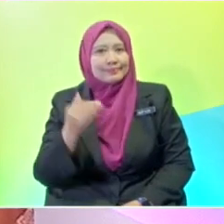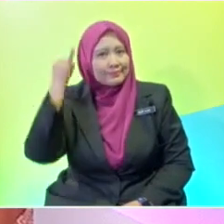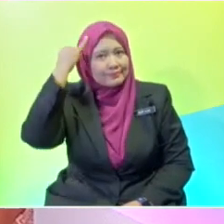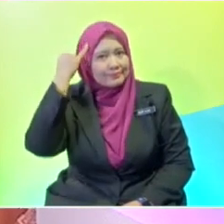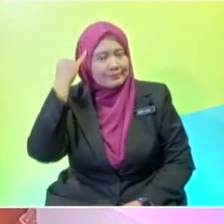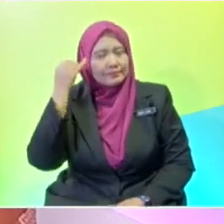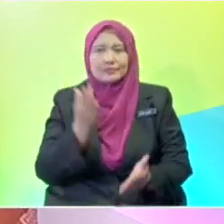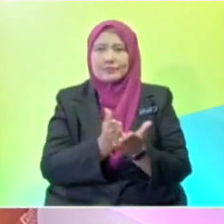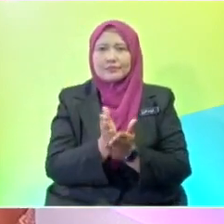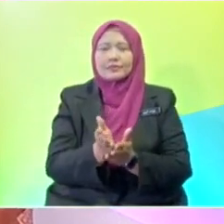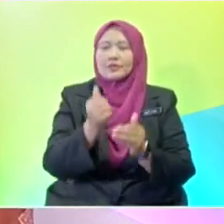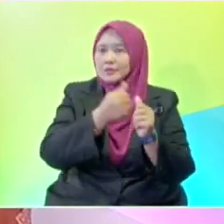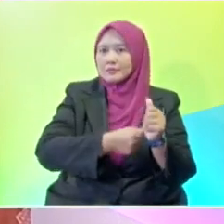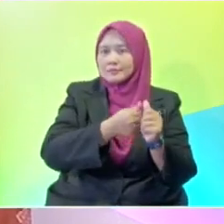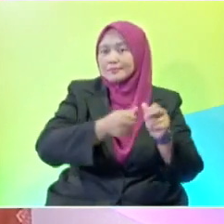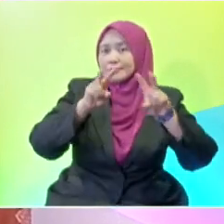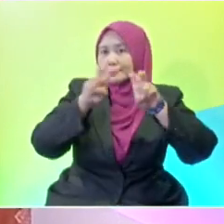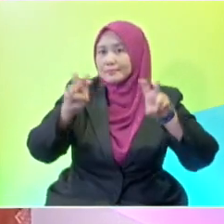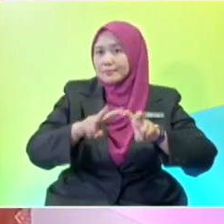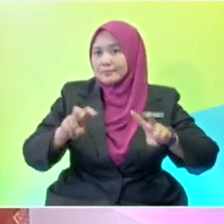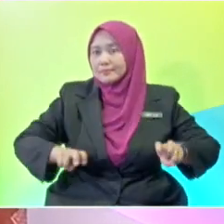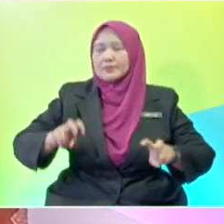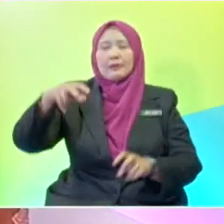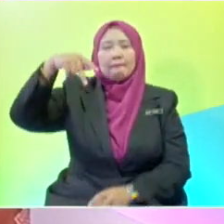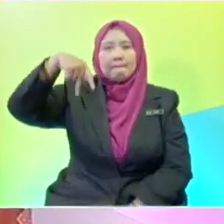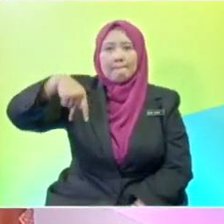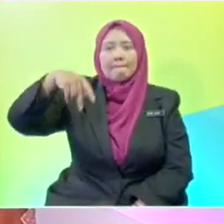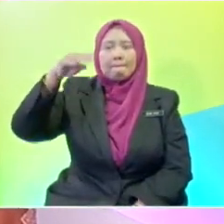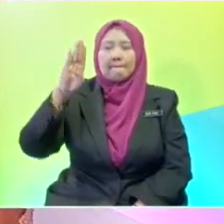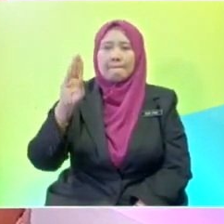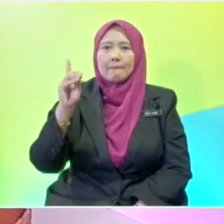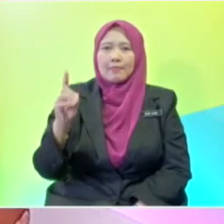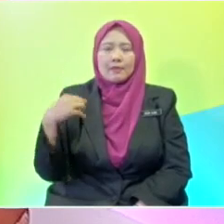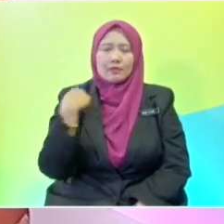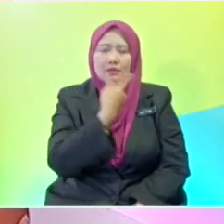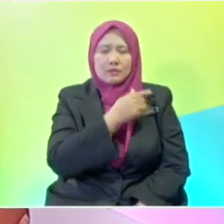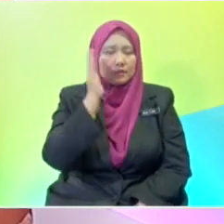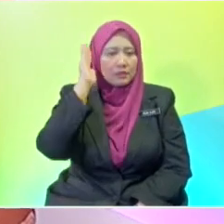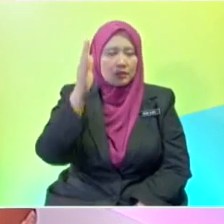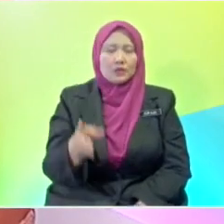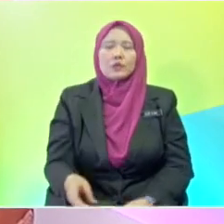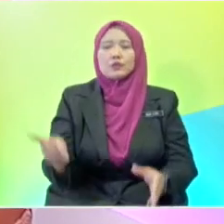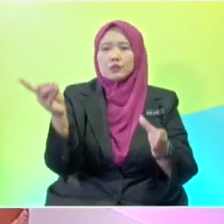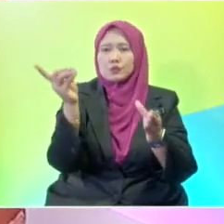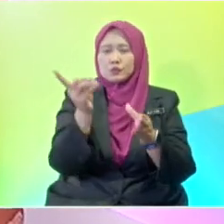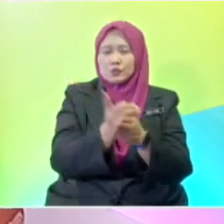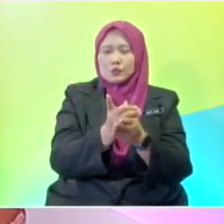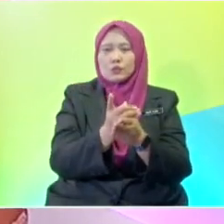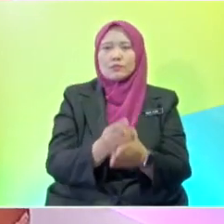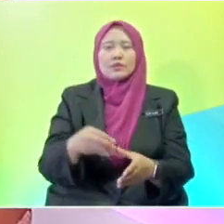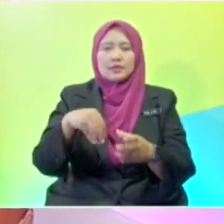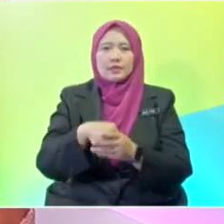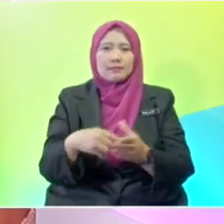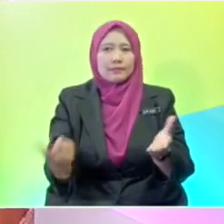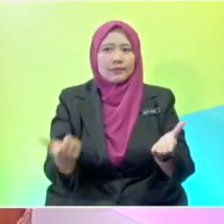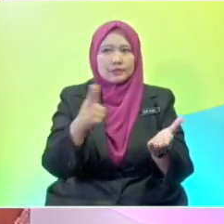setiap pencak Siran bidadari yang kita jalankan pastinya kita akan dokumenkan dalam bentuk pelaporannya Begitu juga dengan